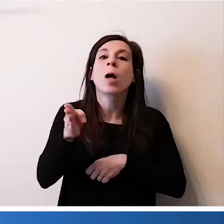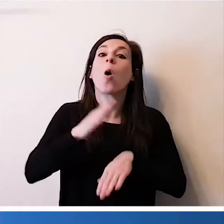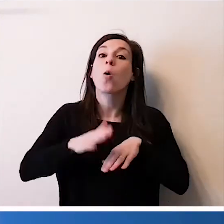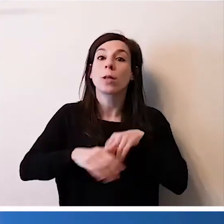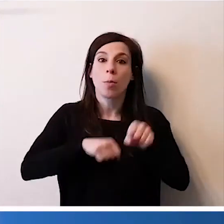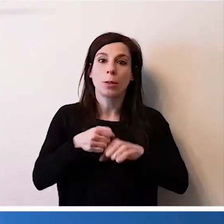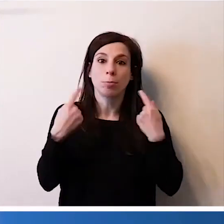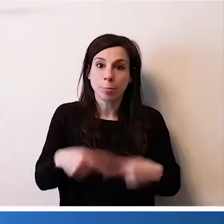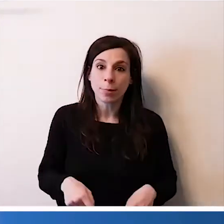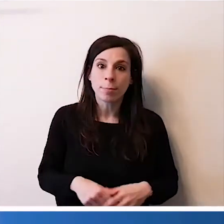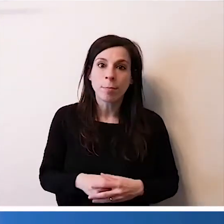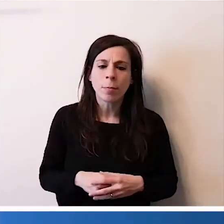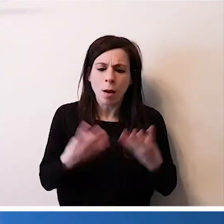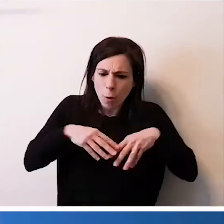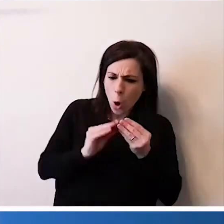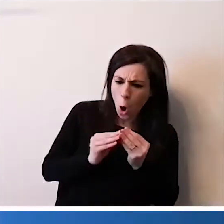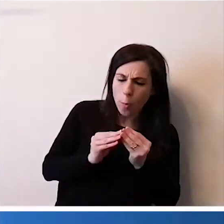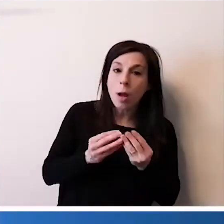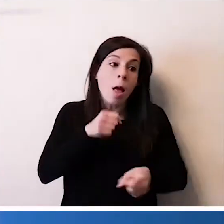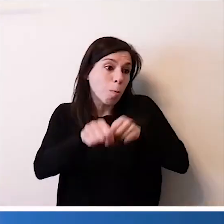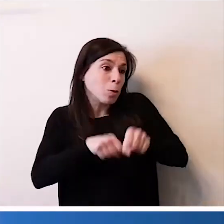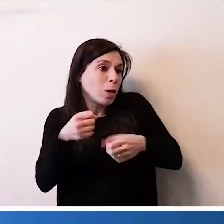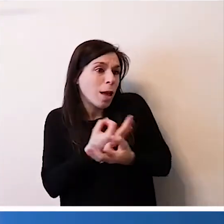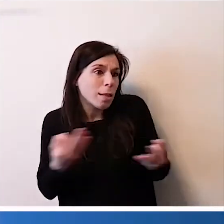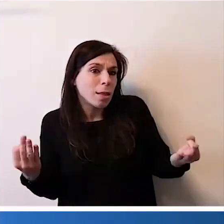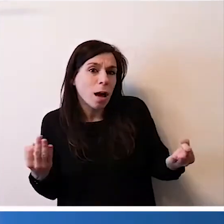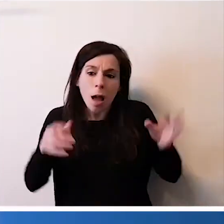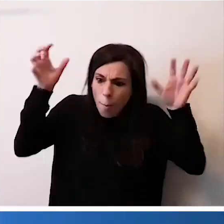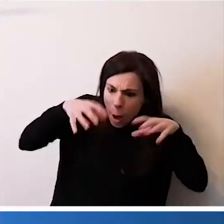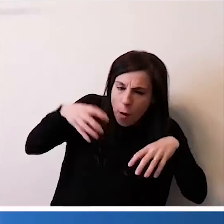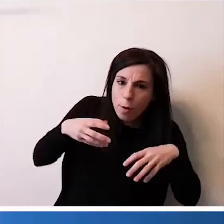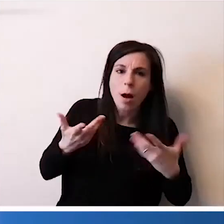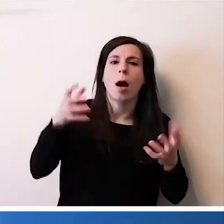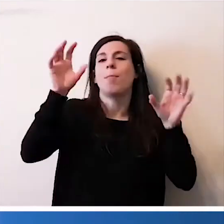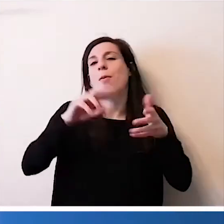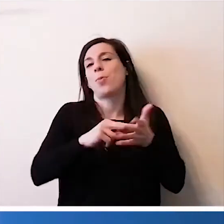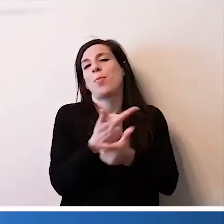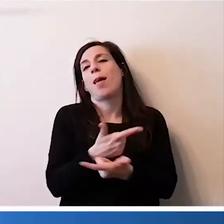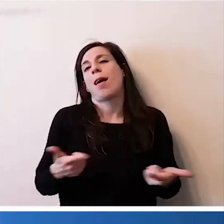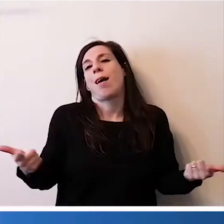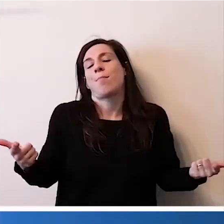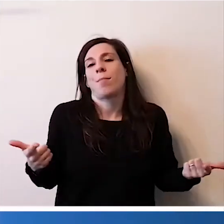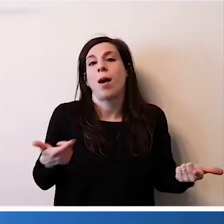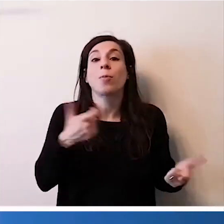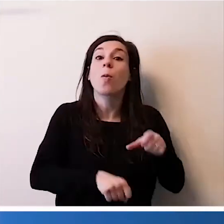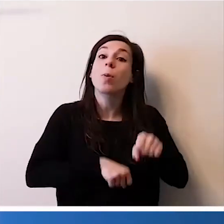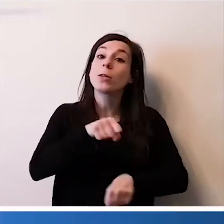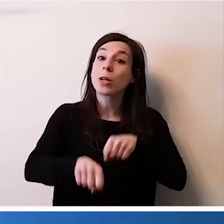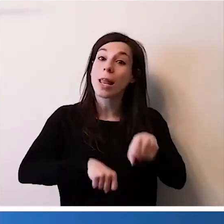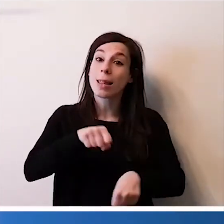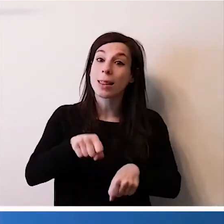meno come una bicicletta. E se piove? Ma se piove non c'è problema, perché la